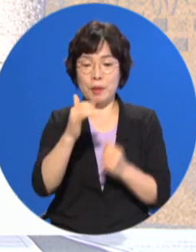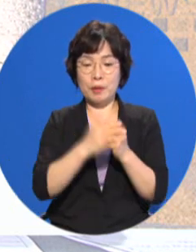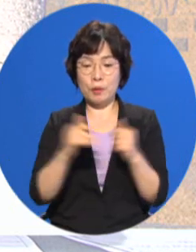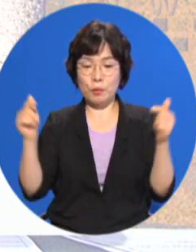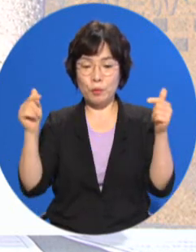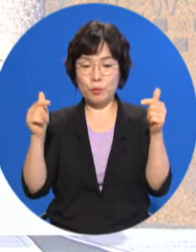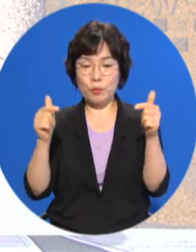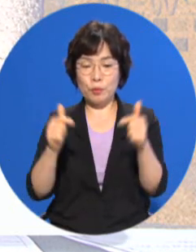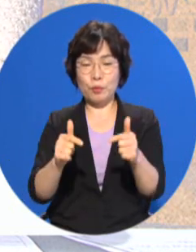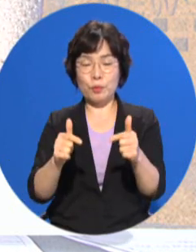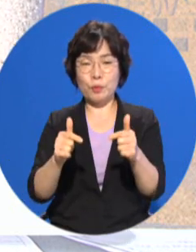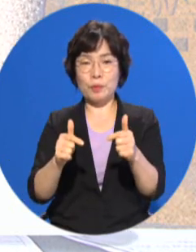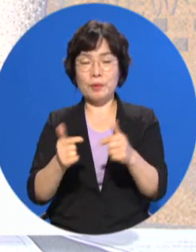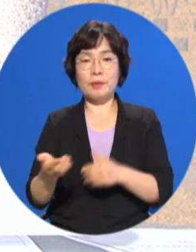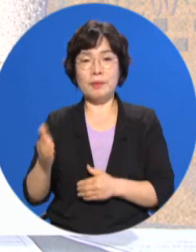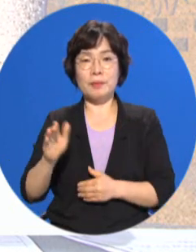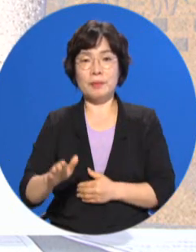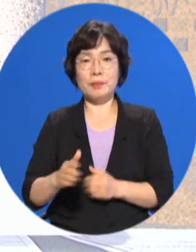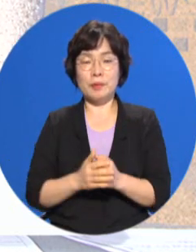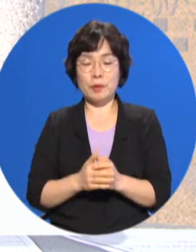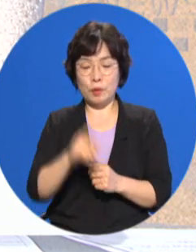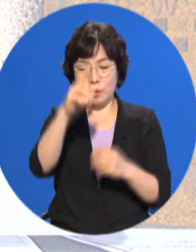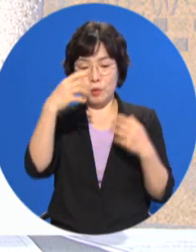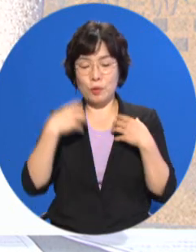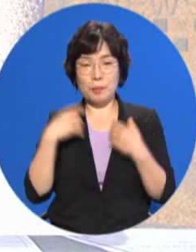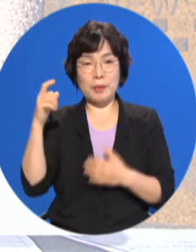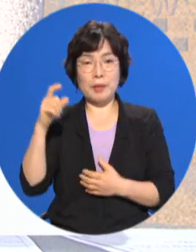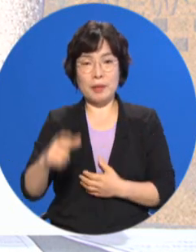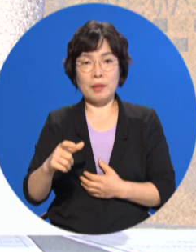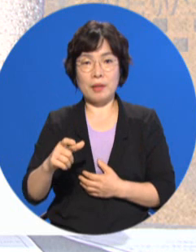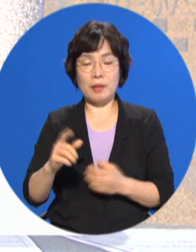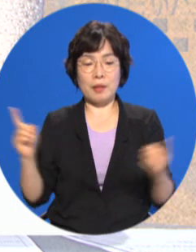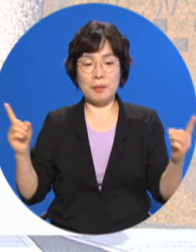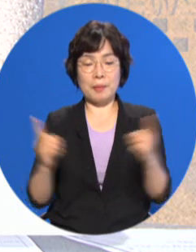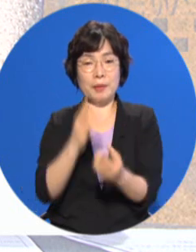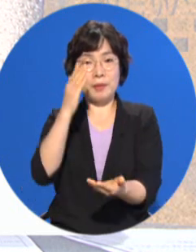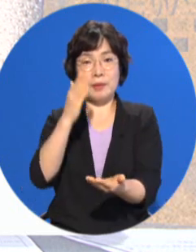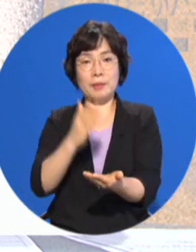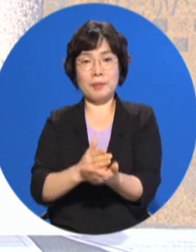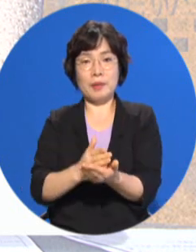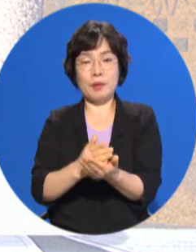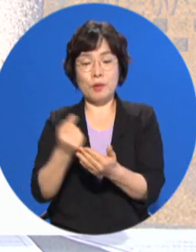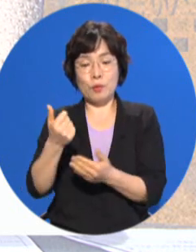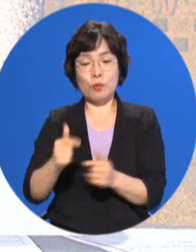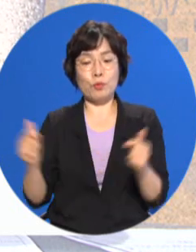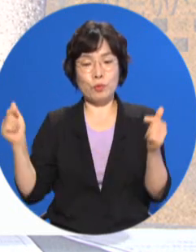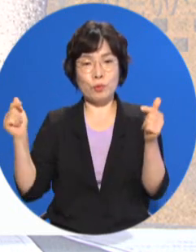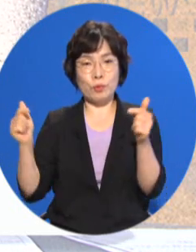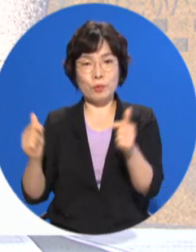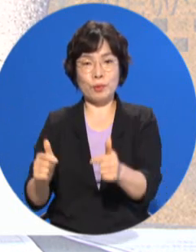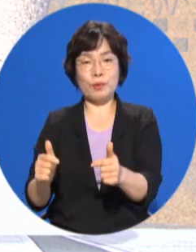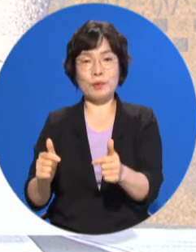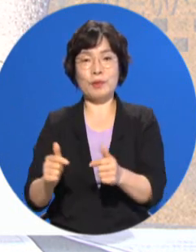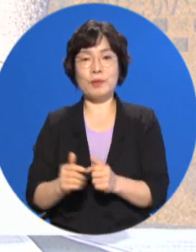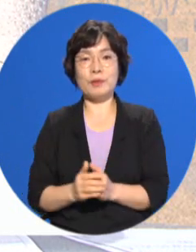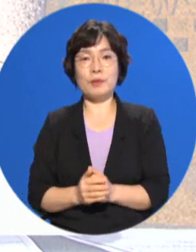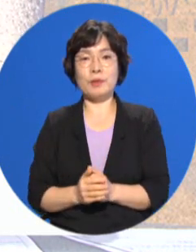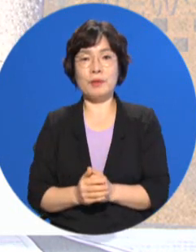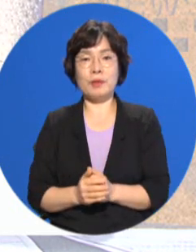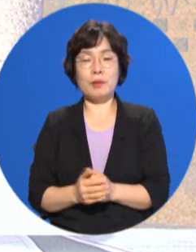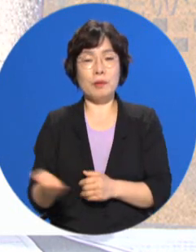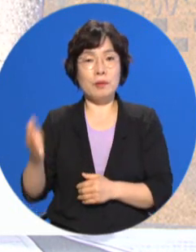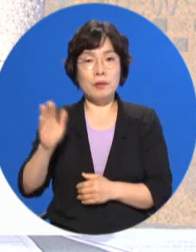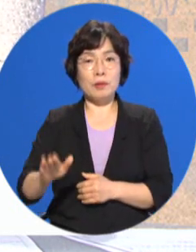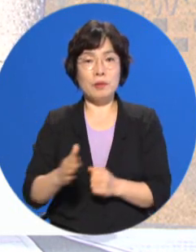사태가 조금씩 소강 국면을 보이면서 정부가 강도 높게 시행했던 사회적 거리두기 정책을 다소 완화하기로 했는데요. 네,